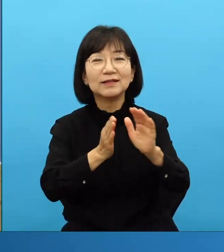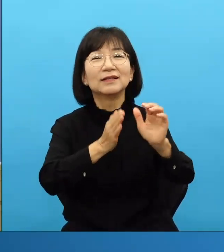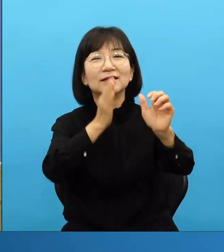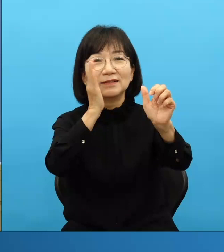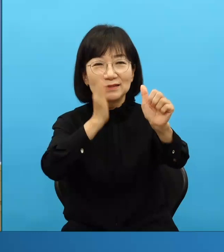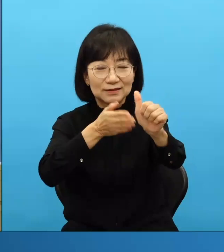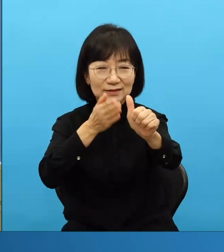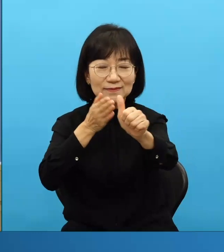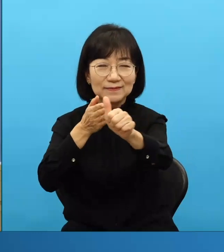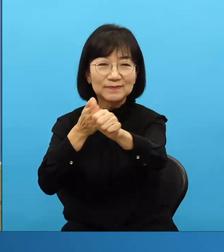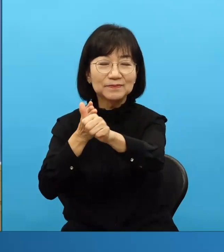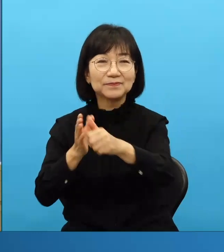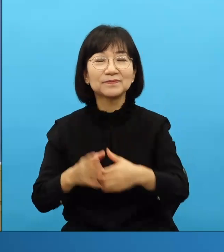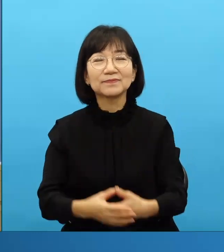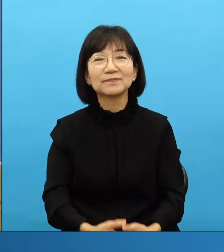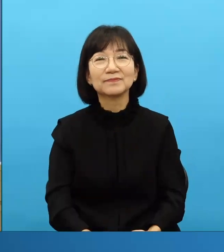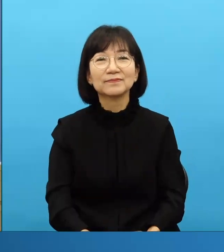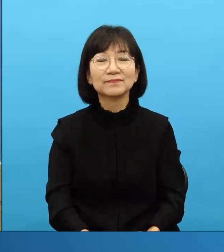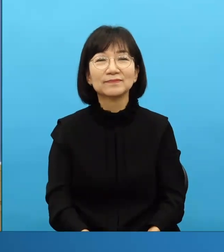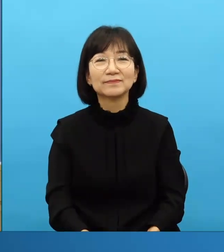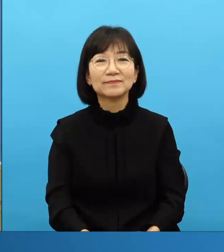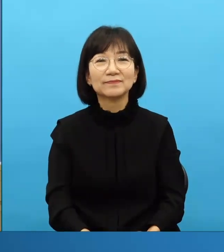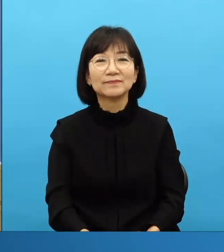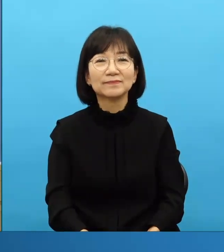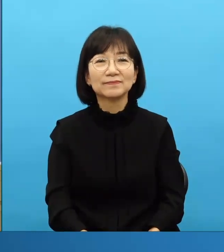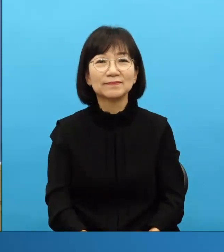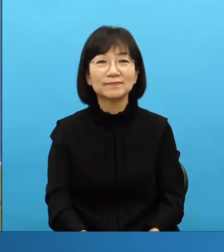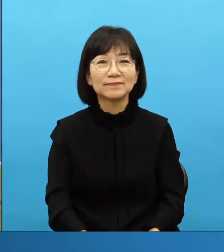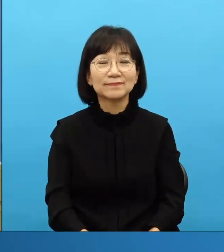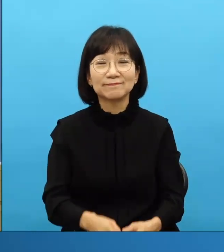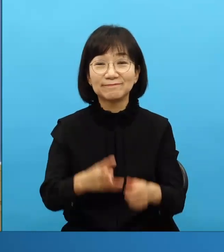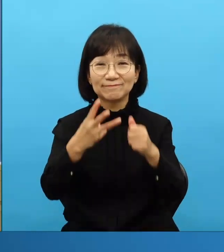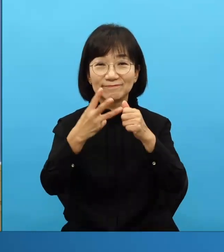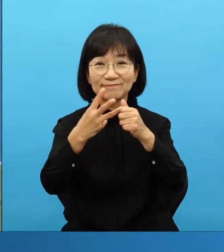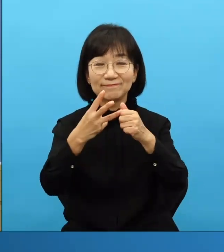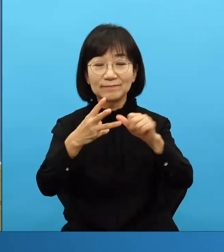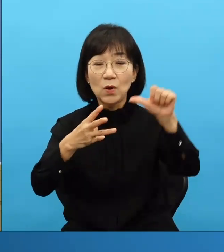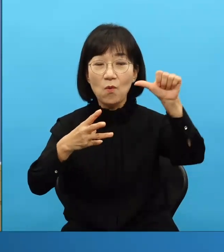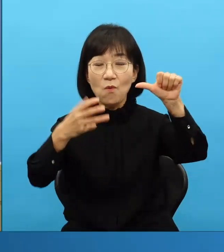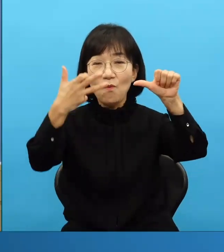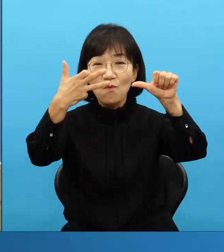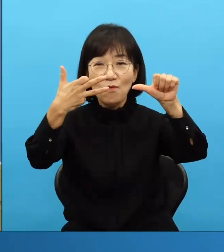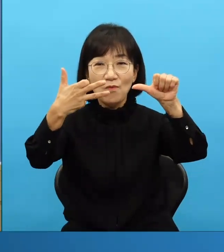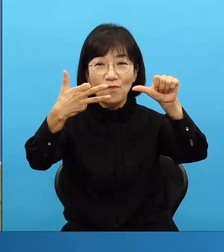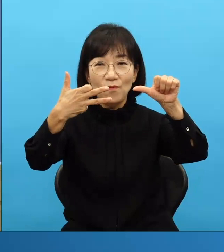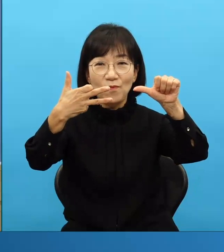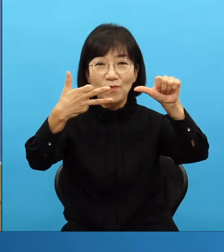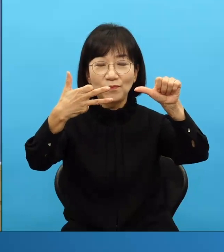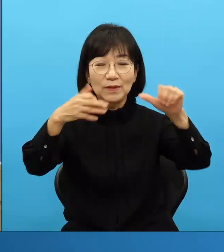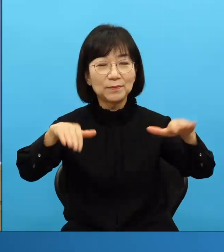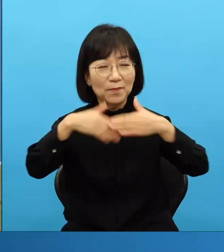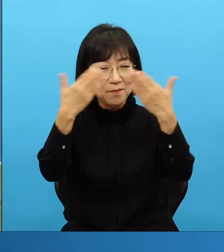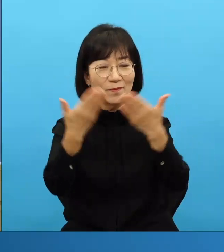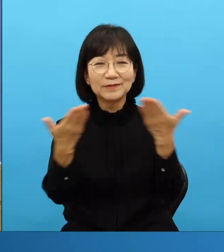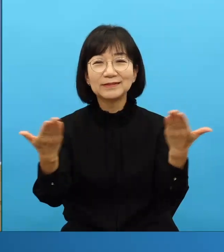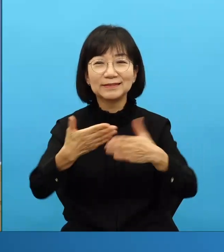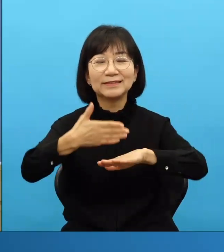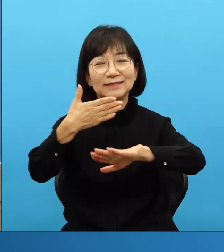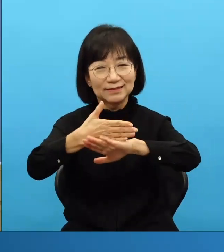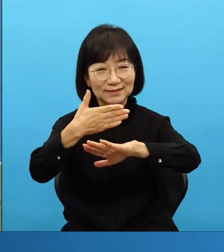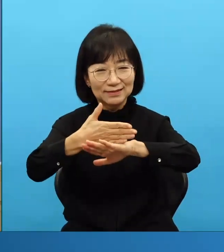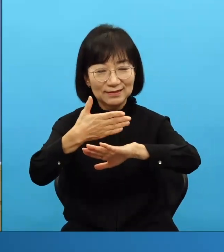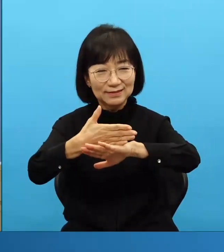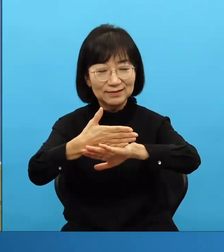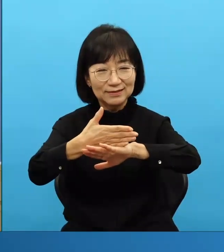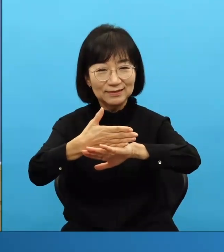may you truly raise up the partisans to really pray with the things that God has given 자, to 세 you. 번째는 18절의 말씀입니다. Number 3, it goes with 범사에 verse 18. 감사하라. Give thanks in